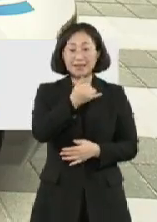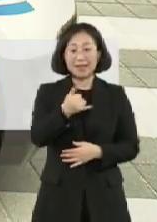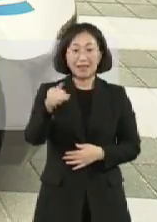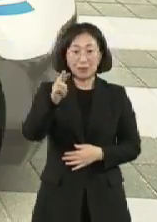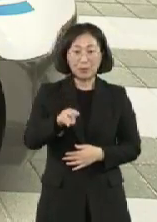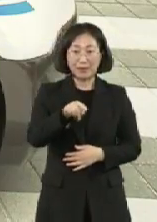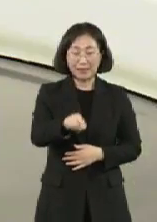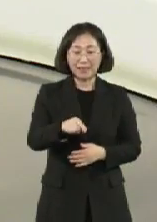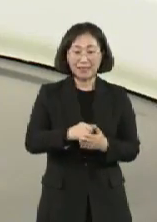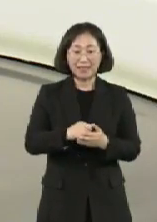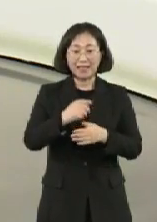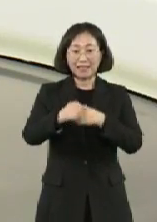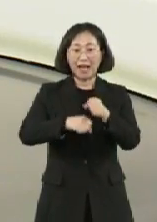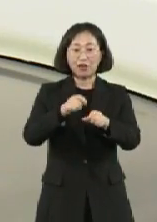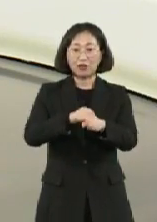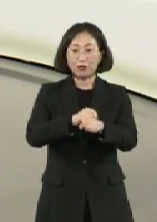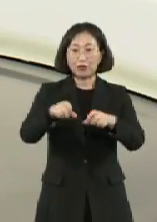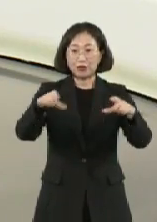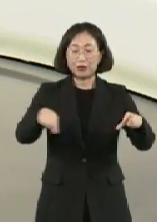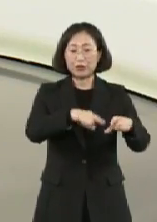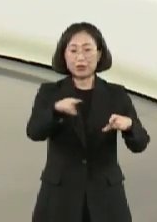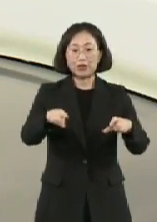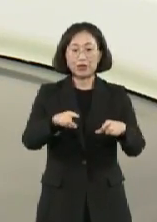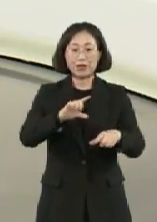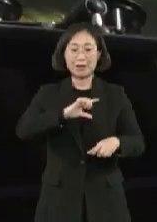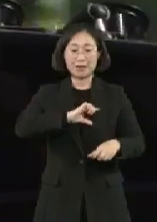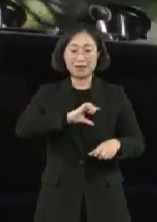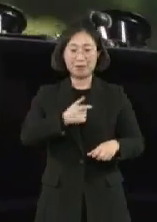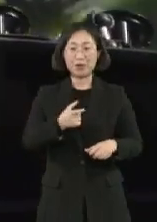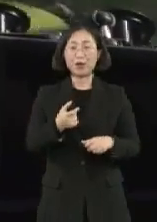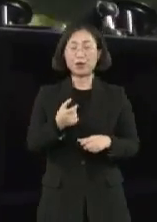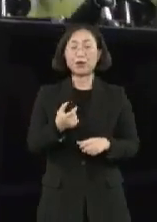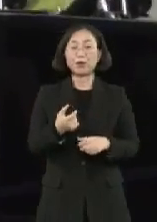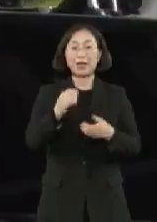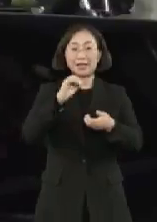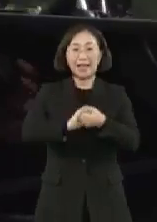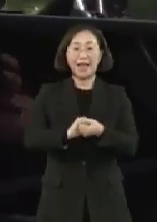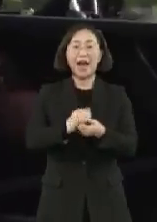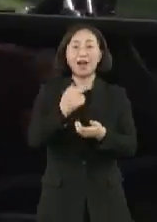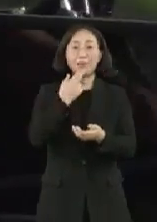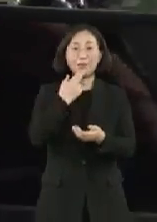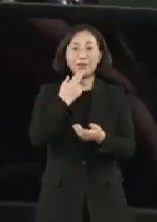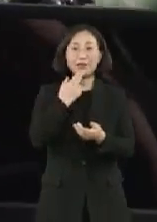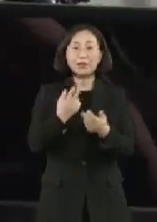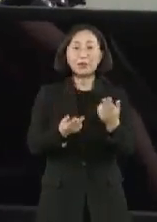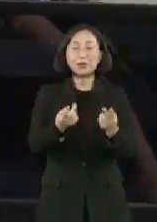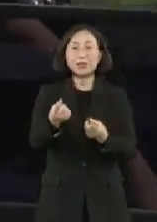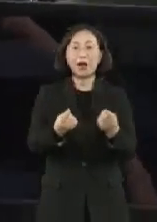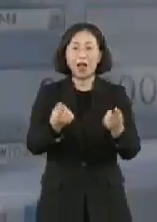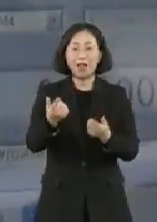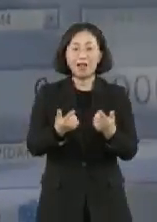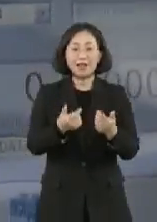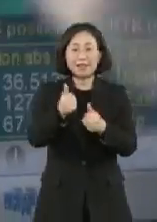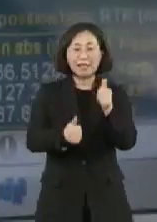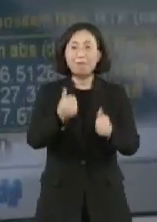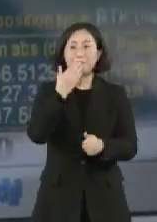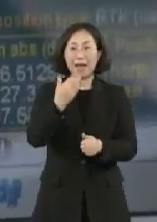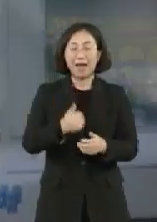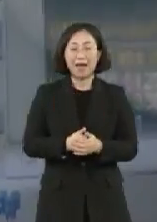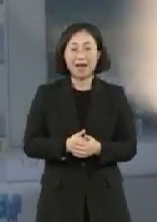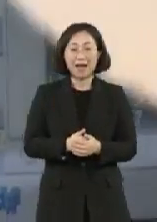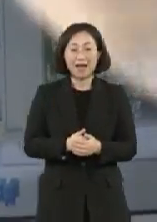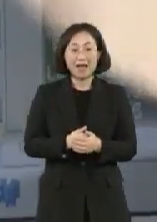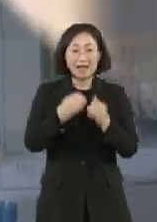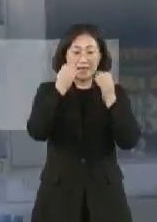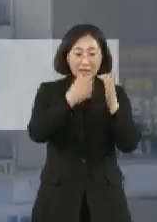경우 자율주행 규제 특구인 만큼 임시 면허를 통해 제한 없는 운행 테스트가 가능하기 때문입니다. 특히